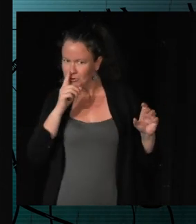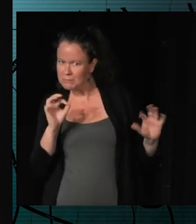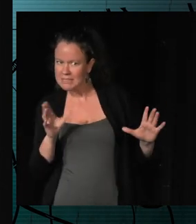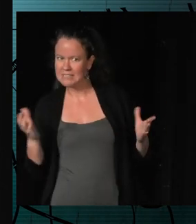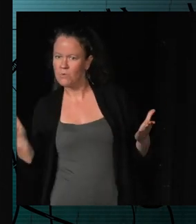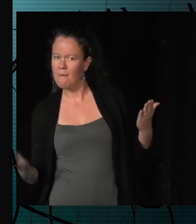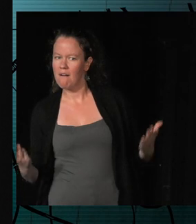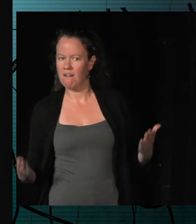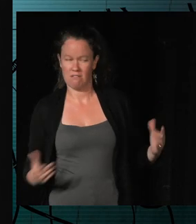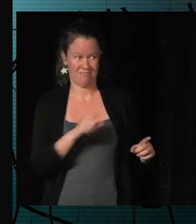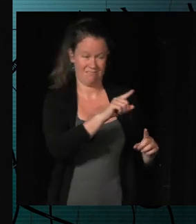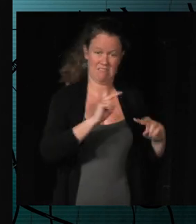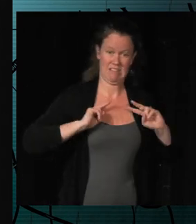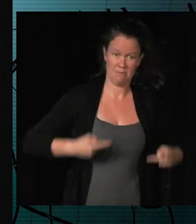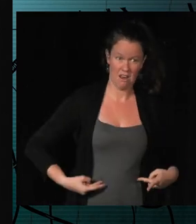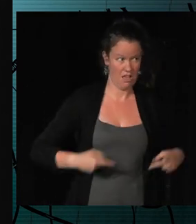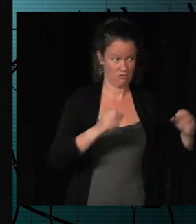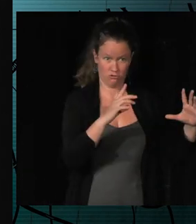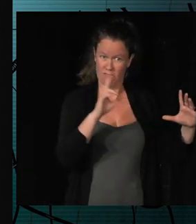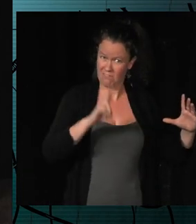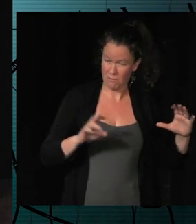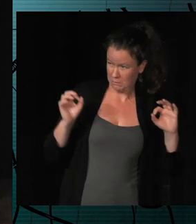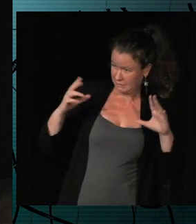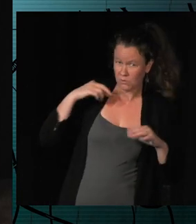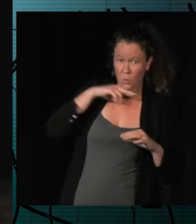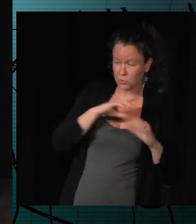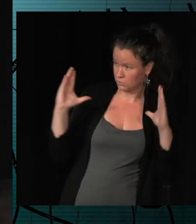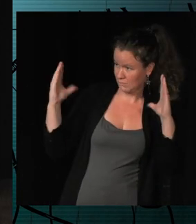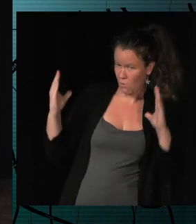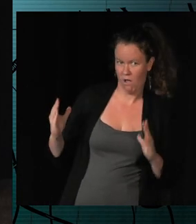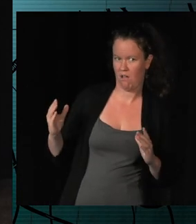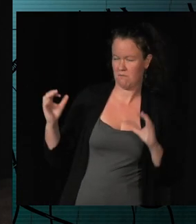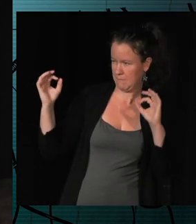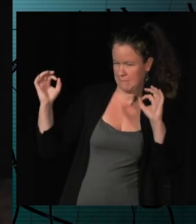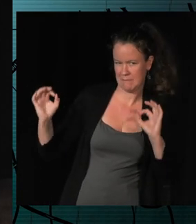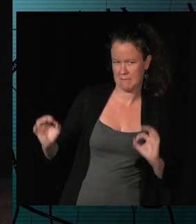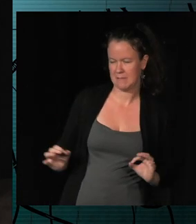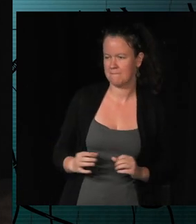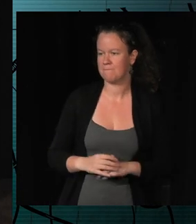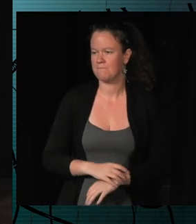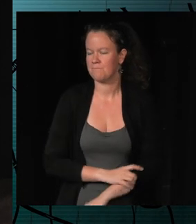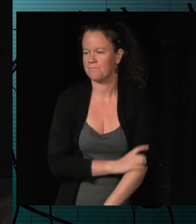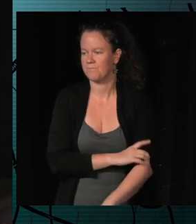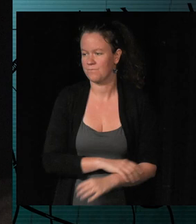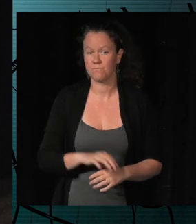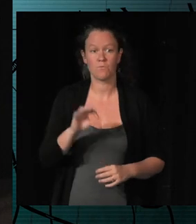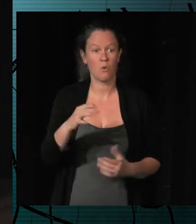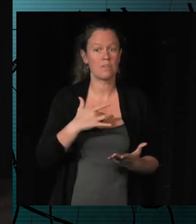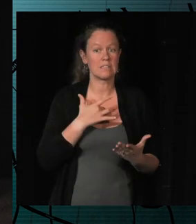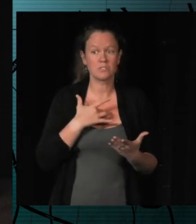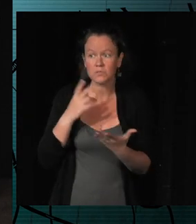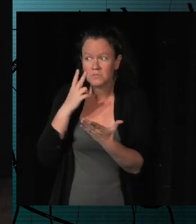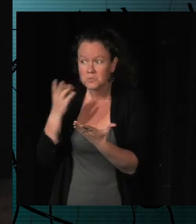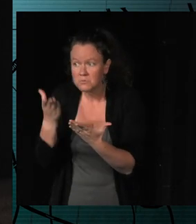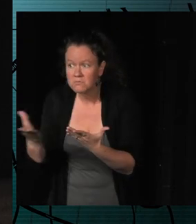ser réellement en fait à construire en miroir le personnage de rose c'est amusant que tu parles de miroir parce que c'est littéralement présent à l'écran je sais pas si vous